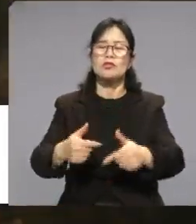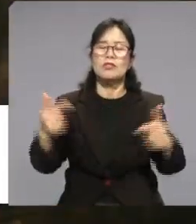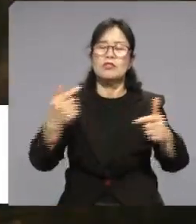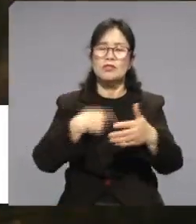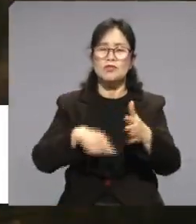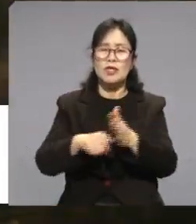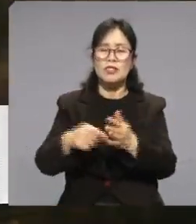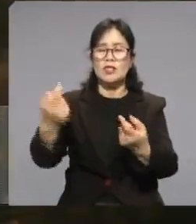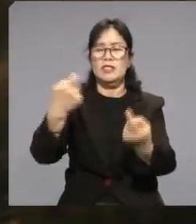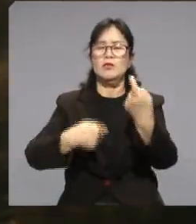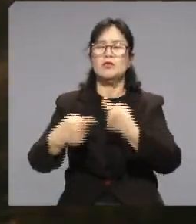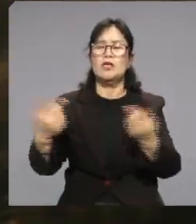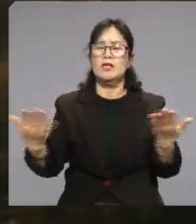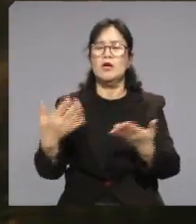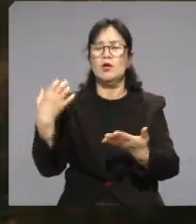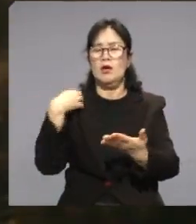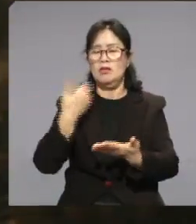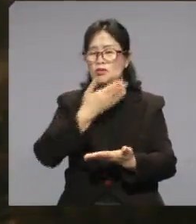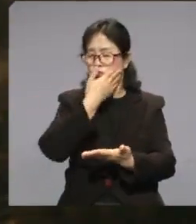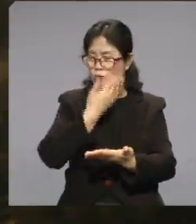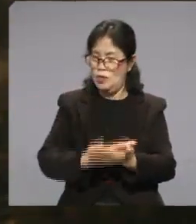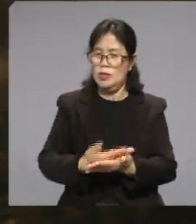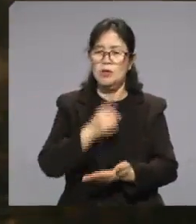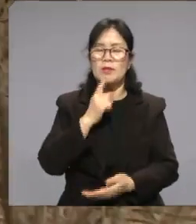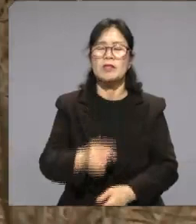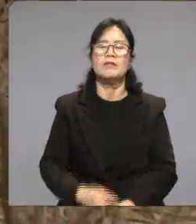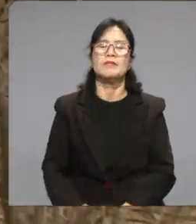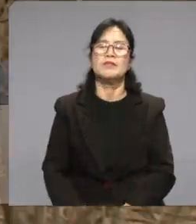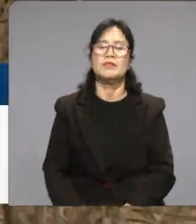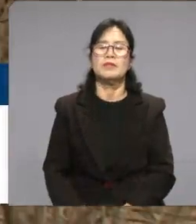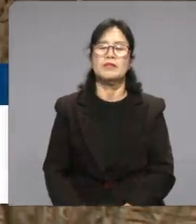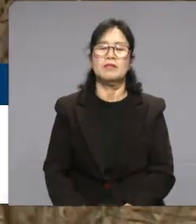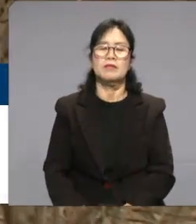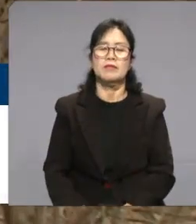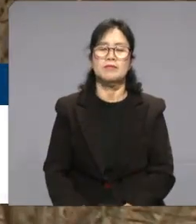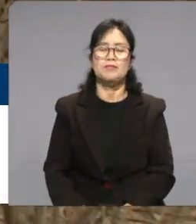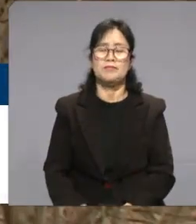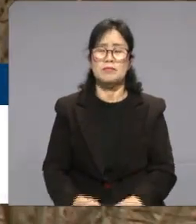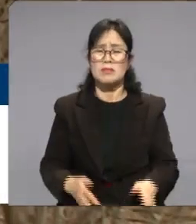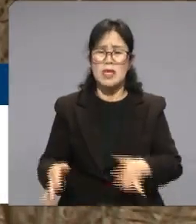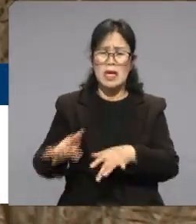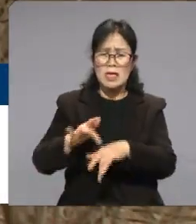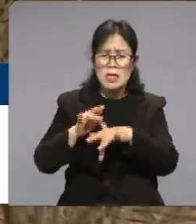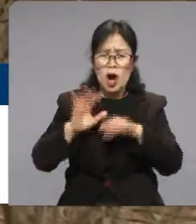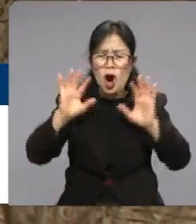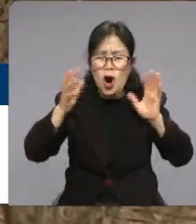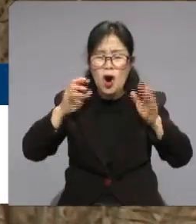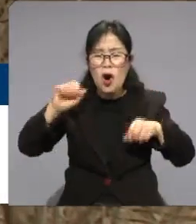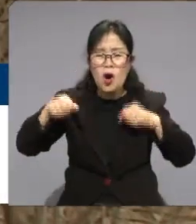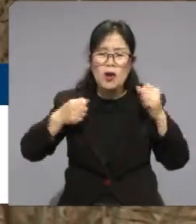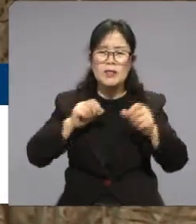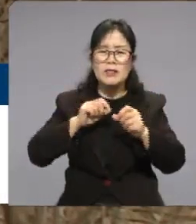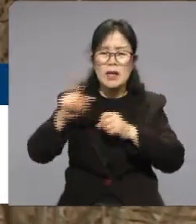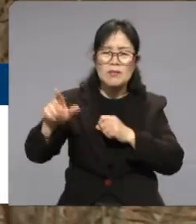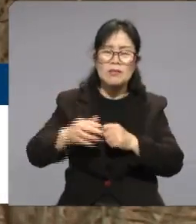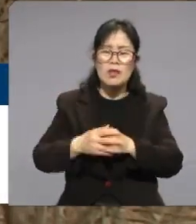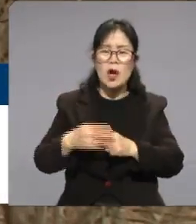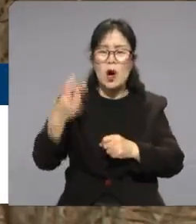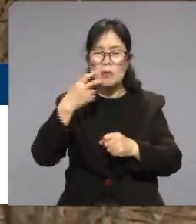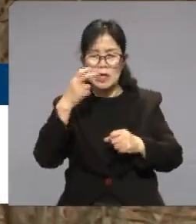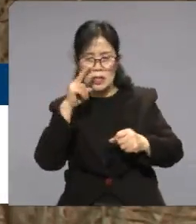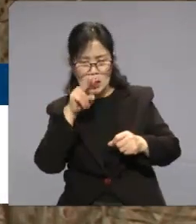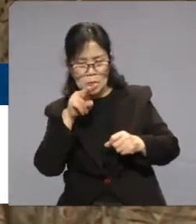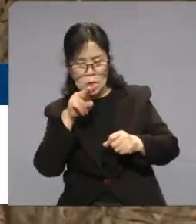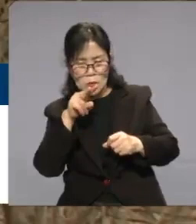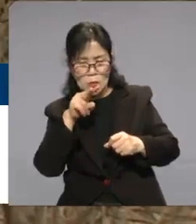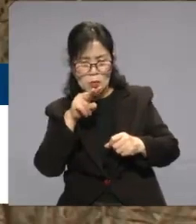신고자 역할도 중요하다고 봅니다 길을잃은 특히 어린이 동물 주변은 대부분 어미가 지켜보고